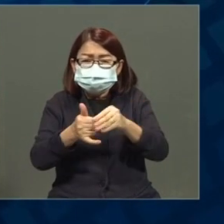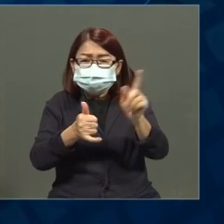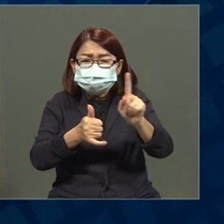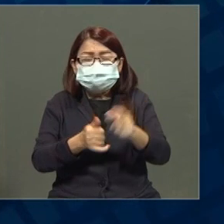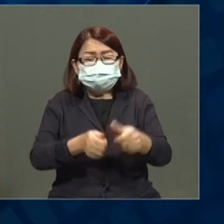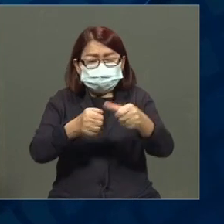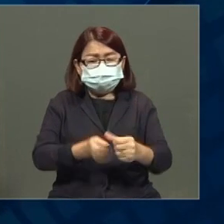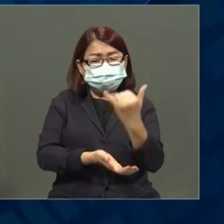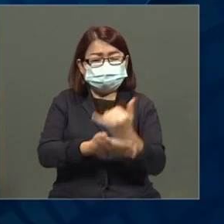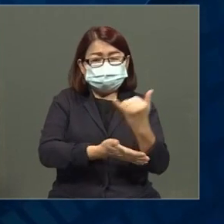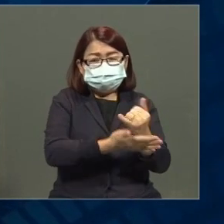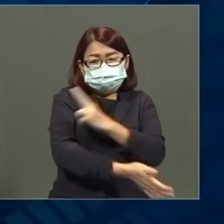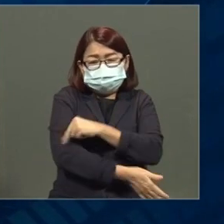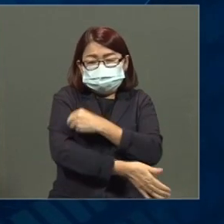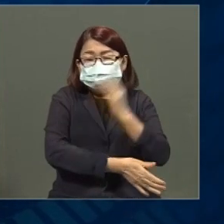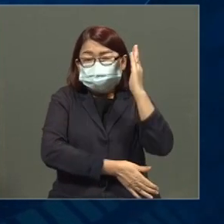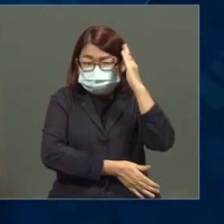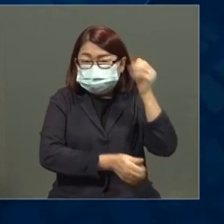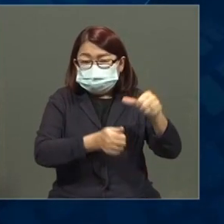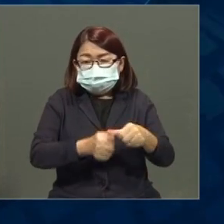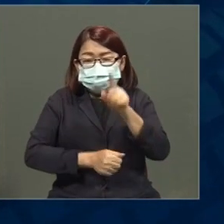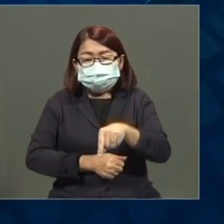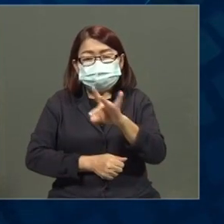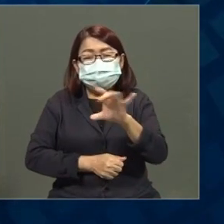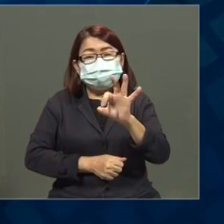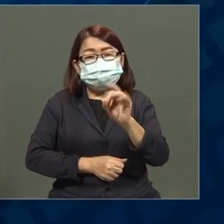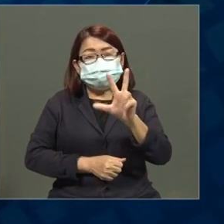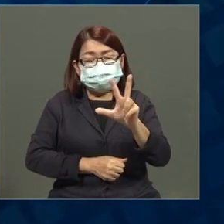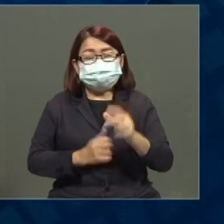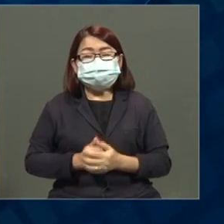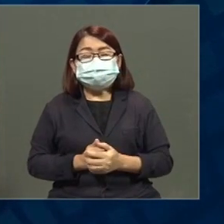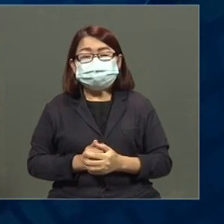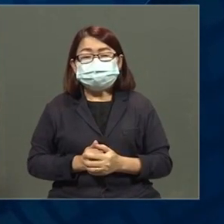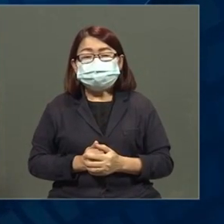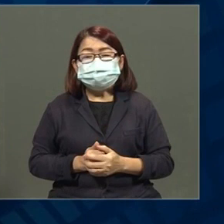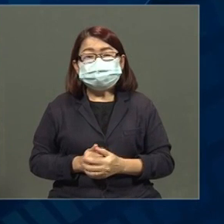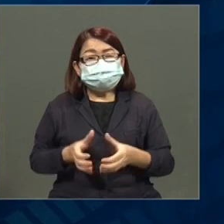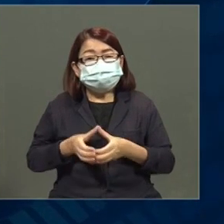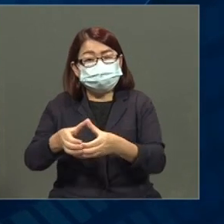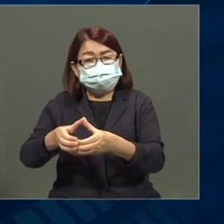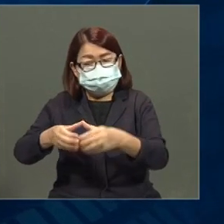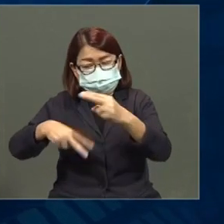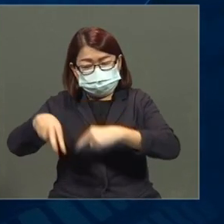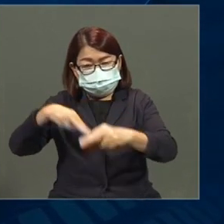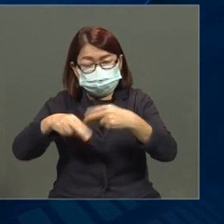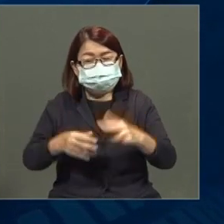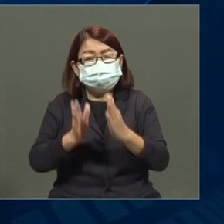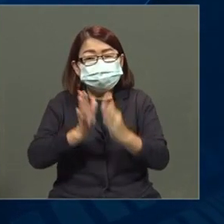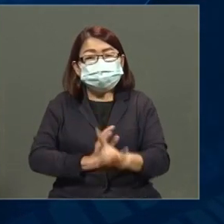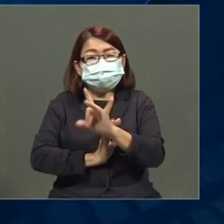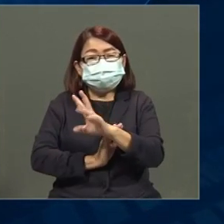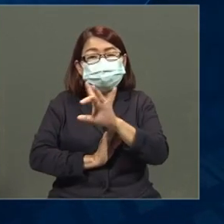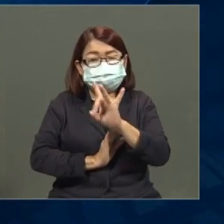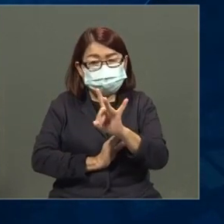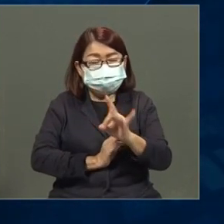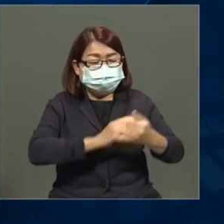พยาบาล 1,893 รายมีผู้ที่พบจากการคัดกรองเชิงรุก108รายและเดินทาง